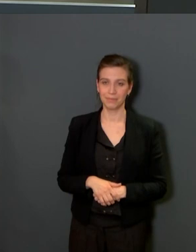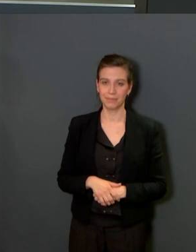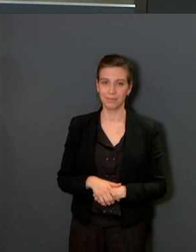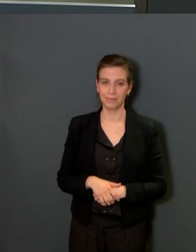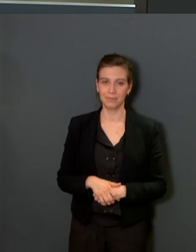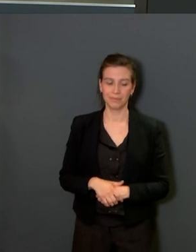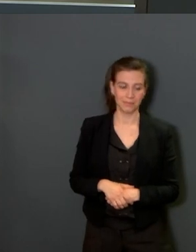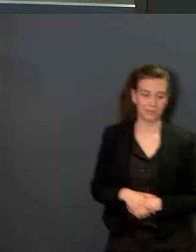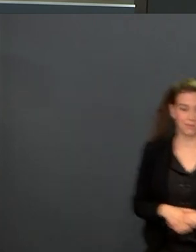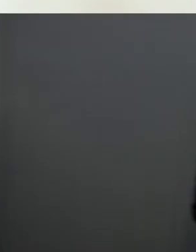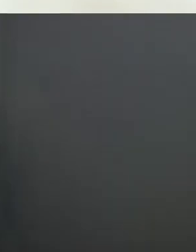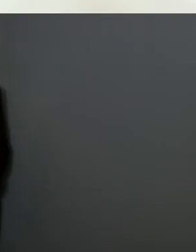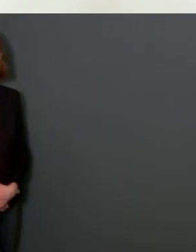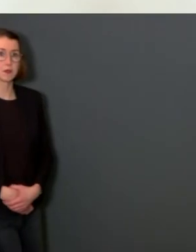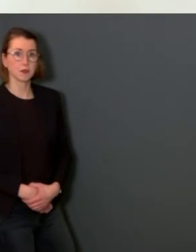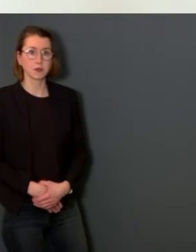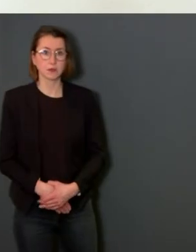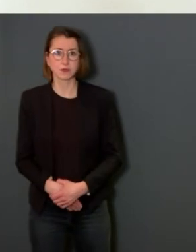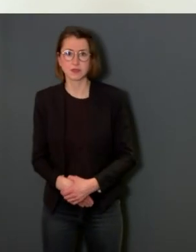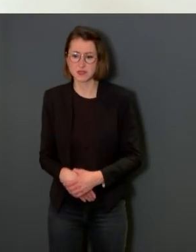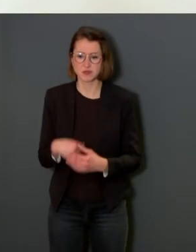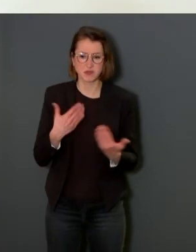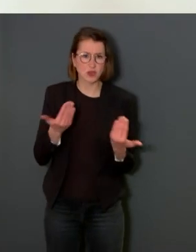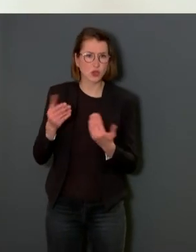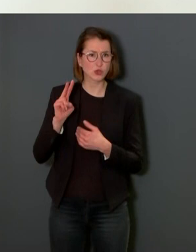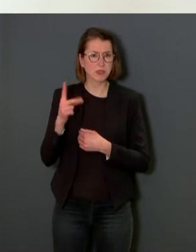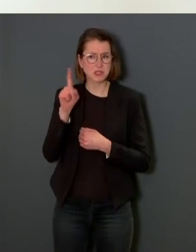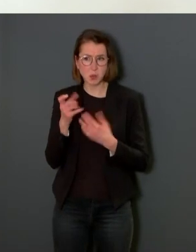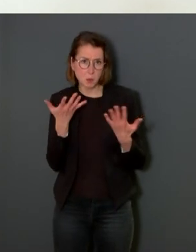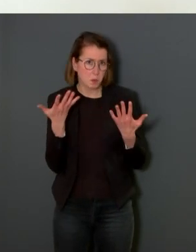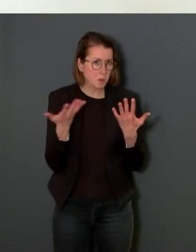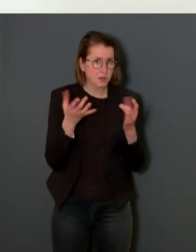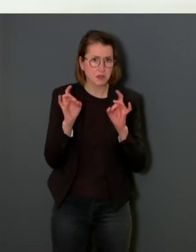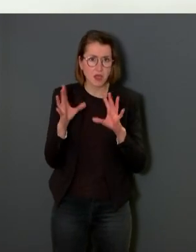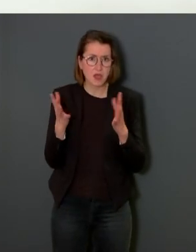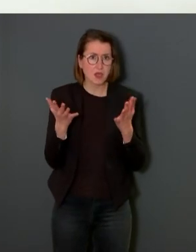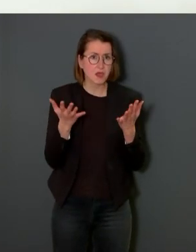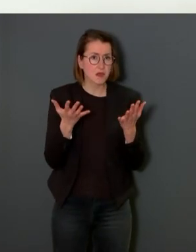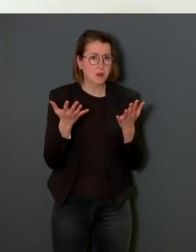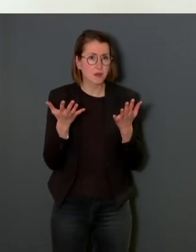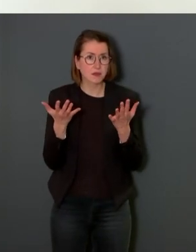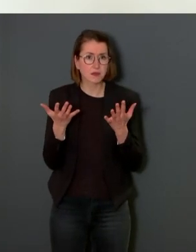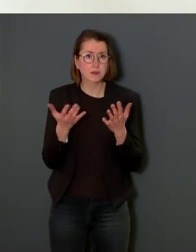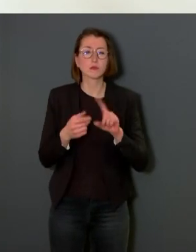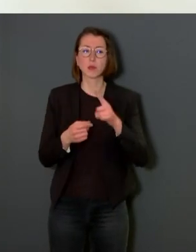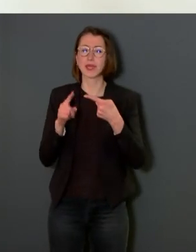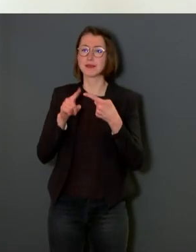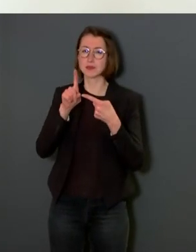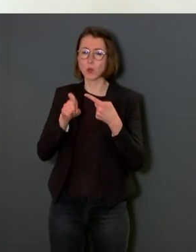Ah oui, je m'attendais que vous alliez poser une deuxième question. Mais une réponse à la fois, je vous laisse répondre. On va d'abord répondre à la première,